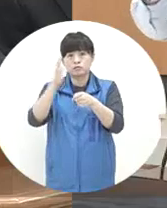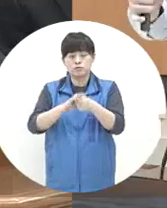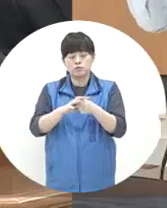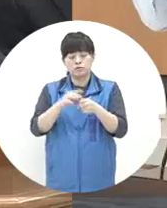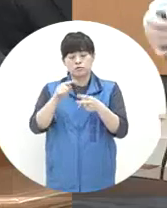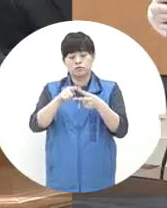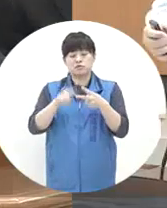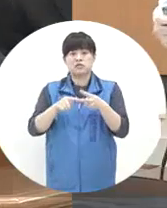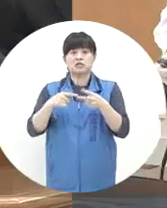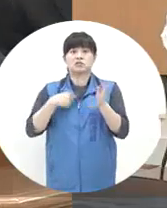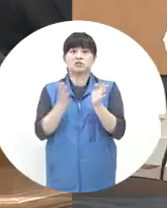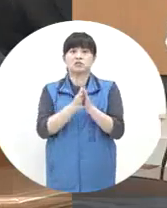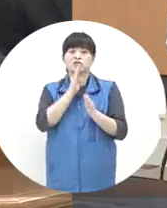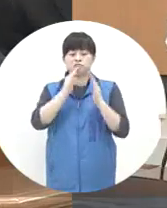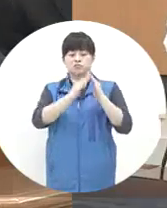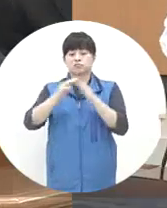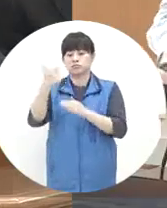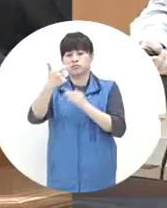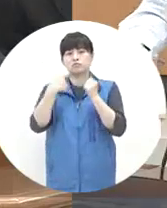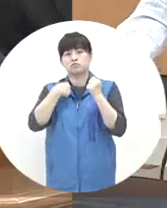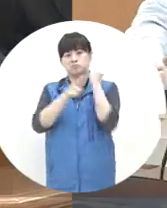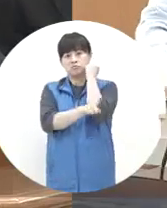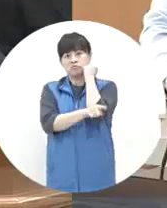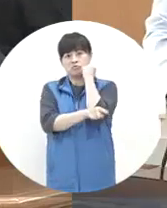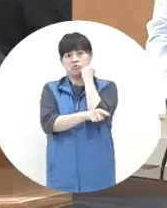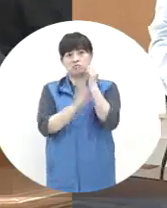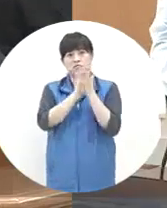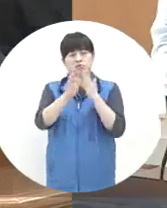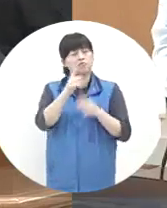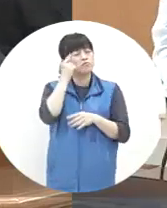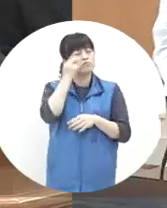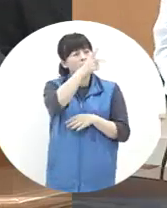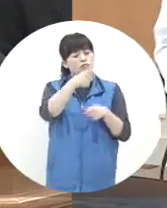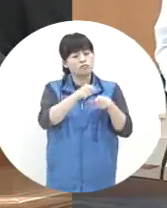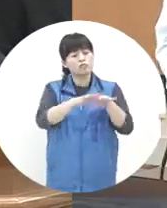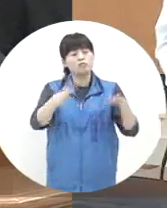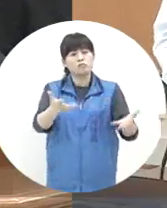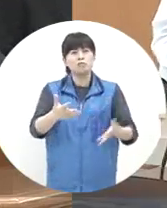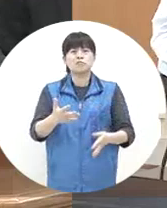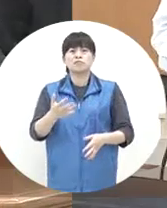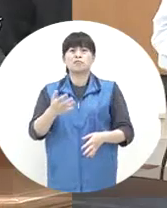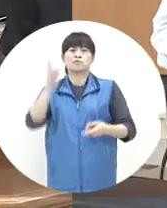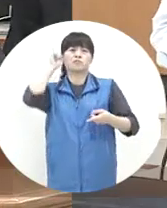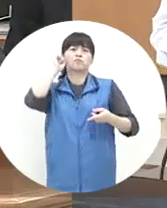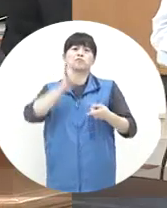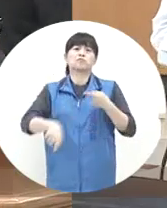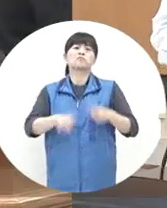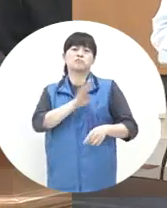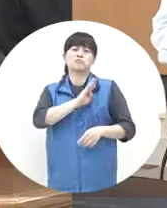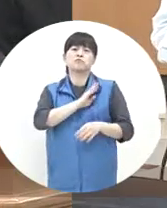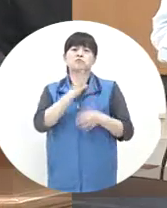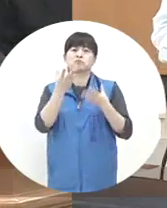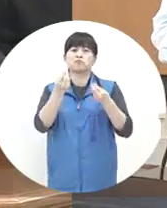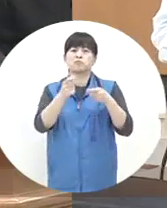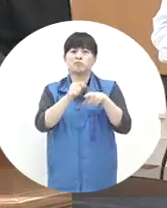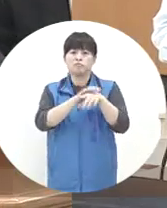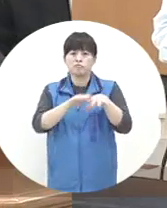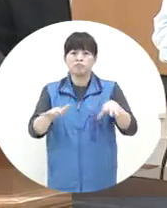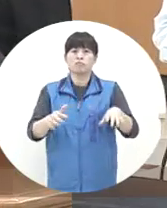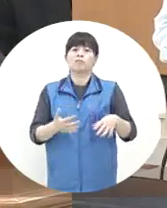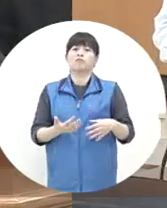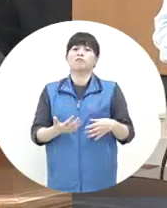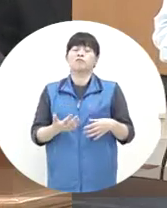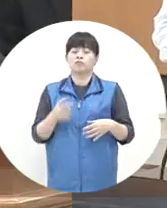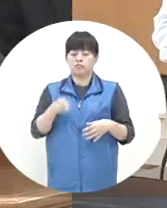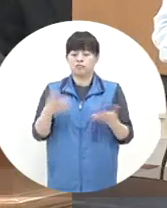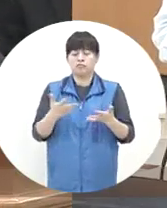都是六都最后一名哦。市长觉得这样公平吗？ 这当然不公平啊。 嘿， 这个事情啊，其实我昨